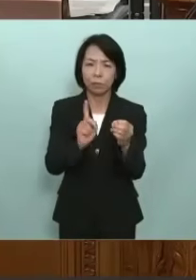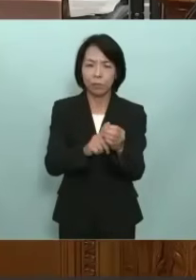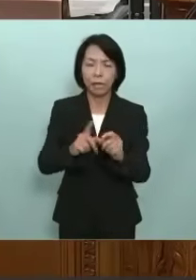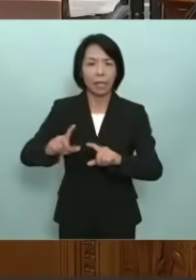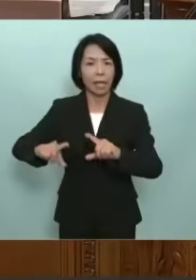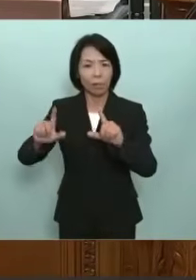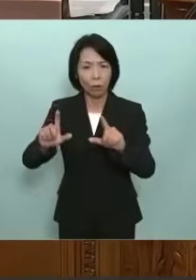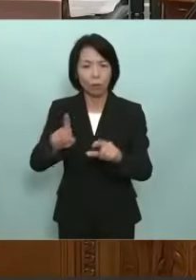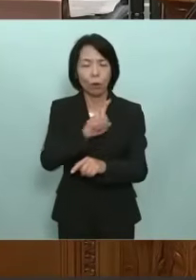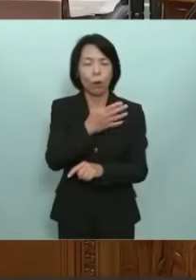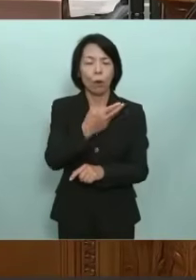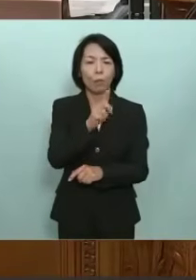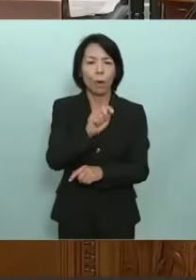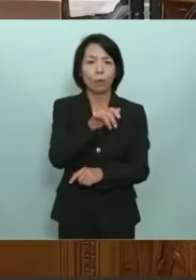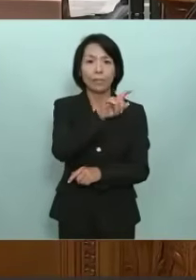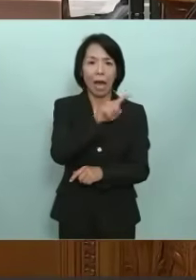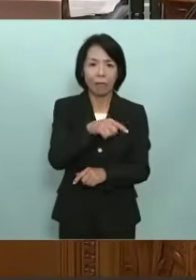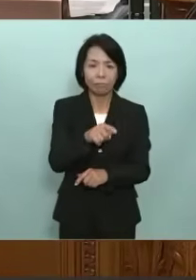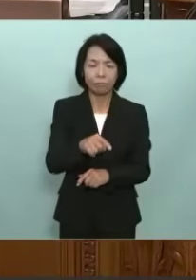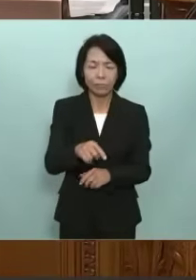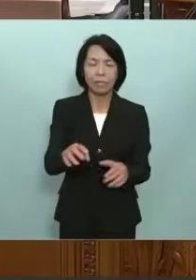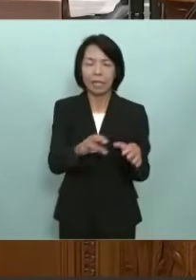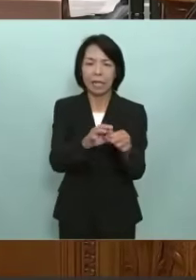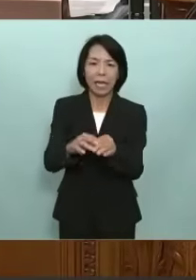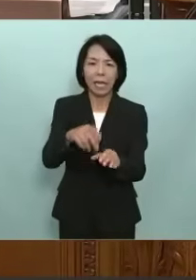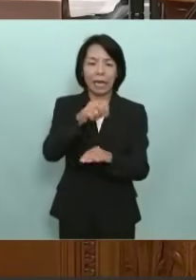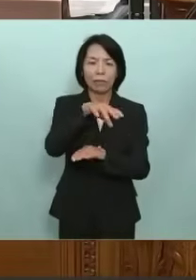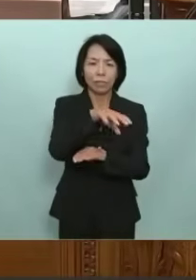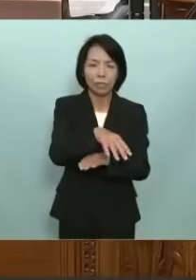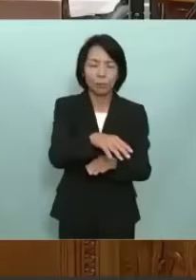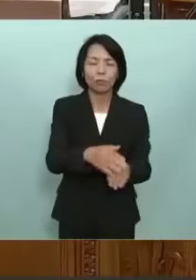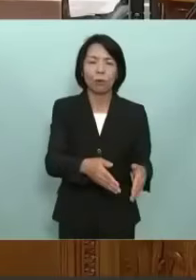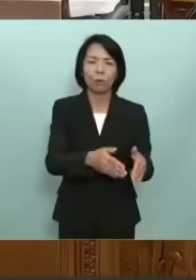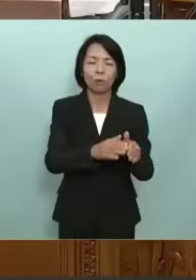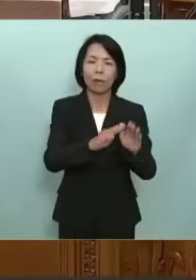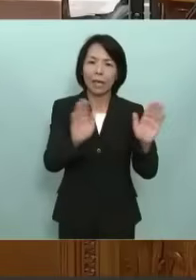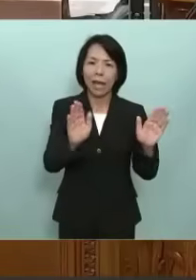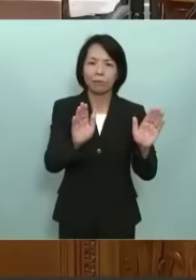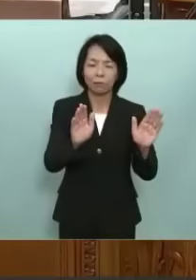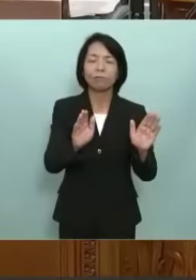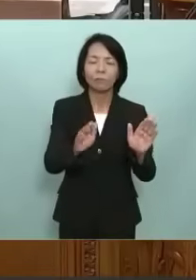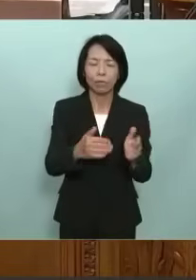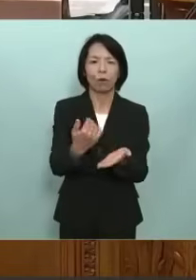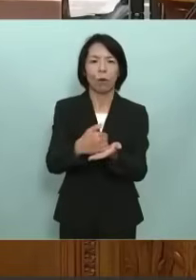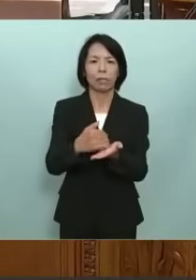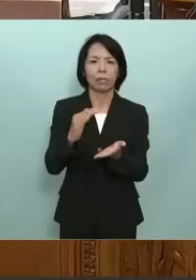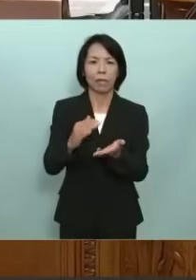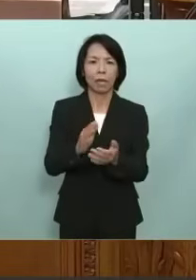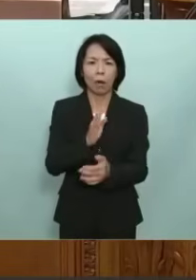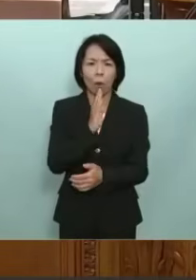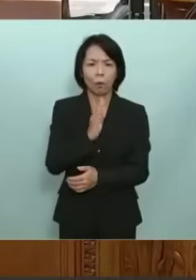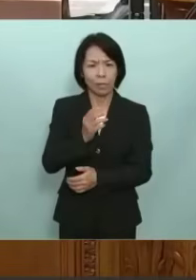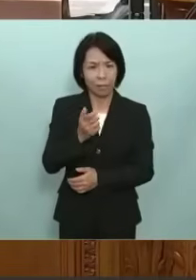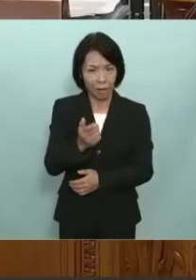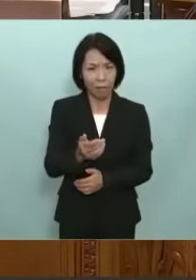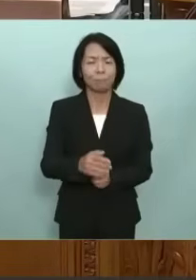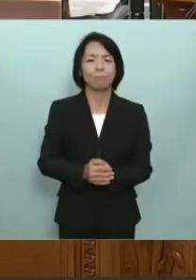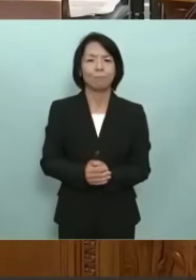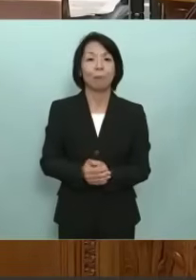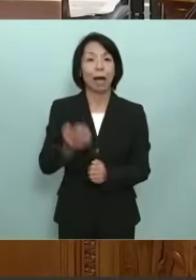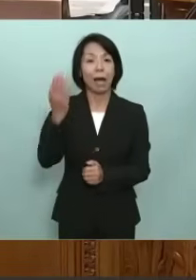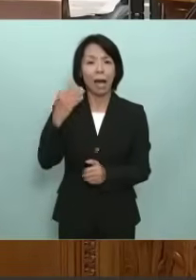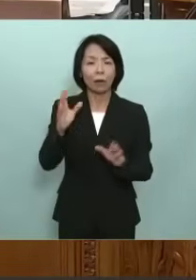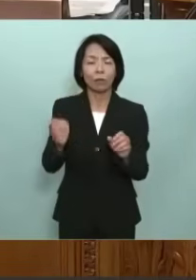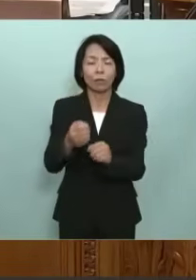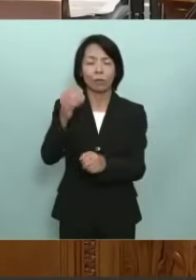平屋に連絡事務所を解説すると名言しましたが本気でしょうか総理は過去の総裁戦で